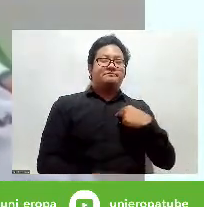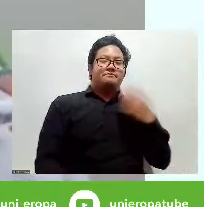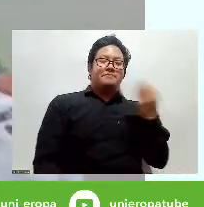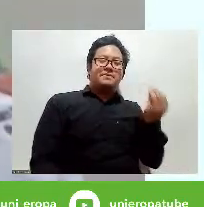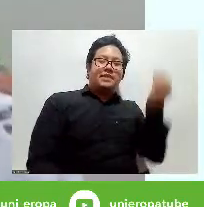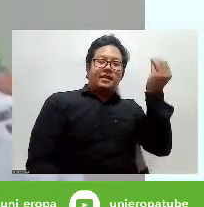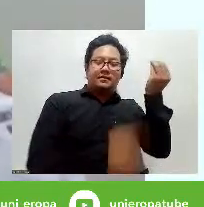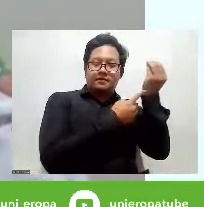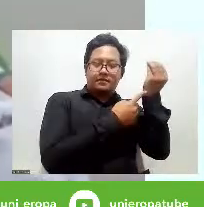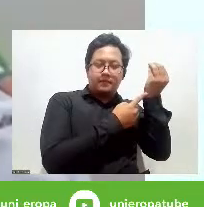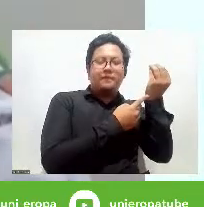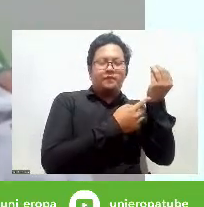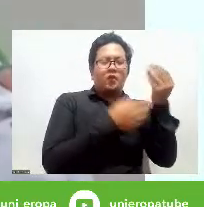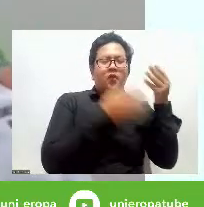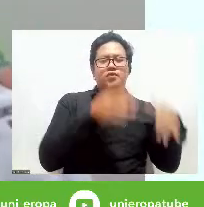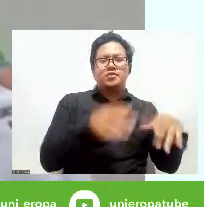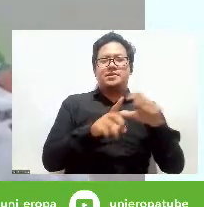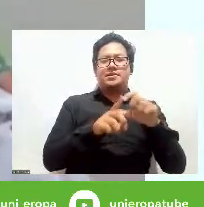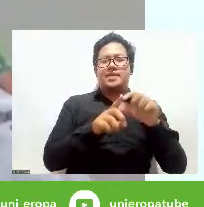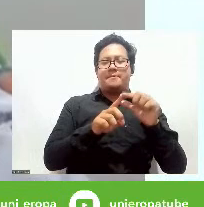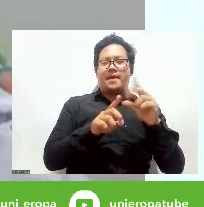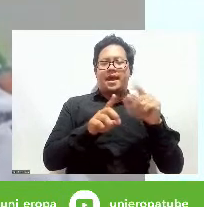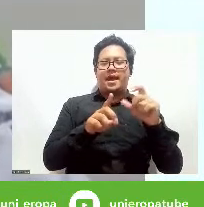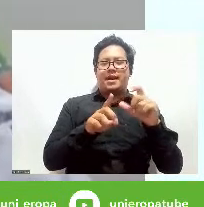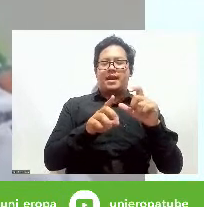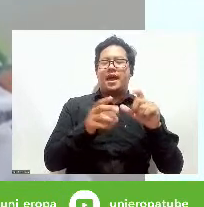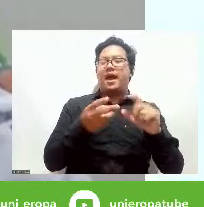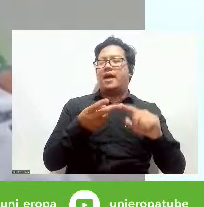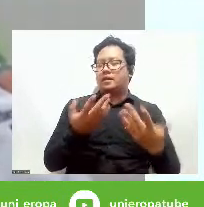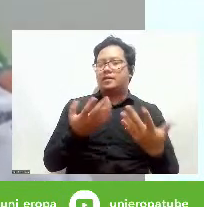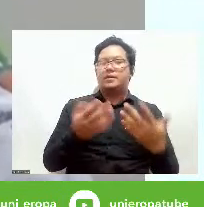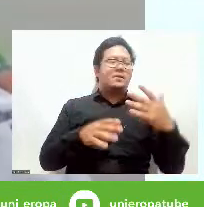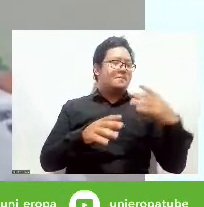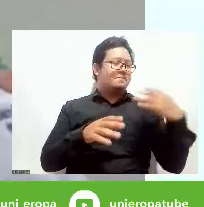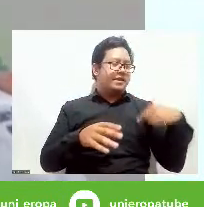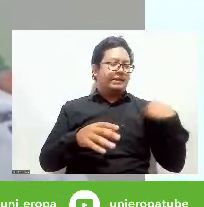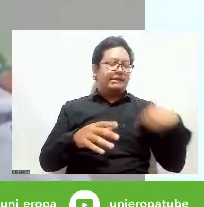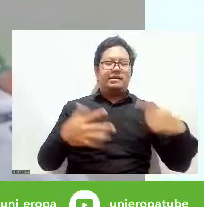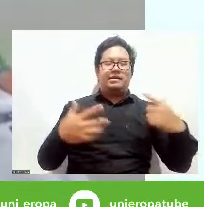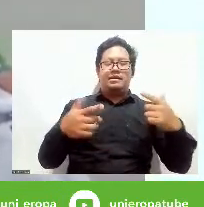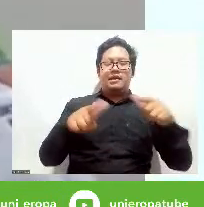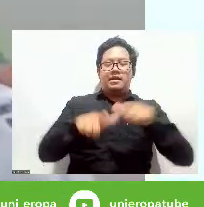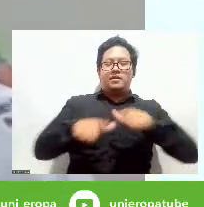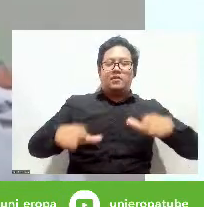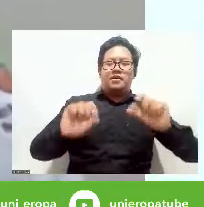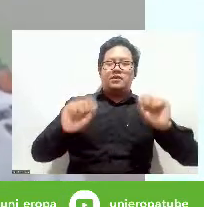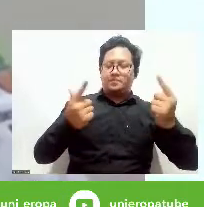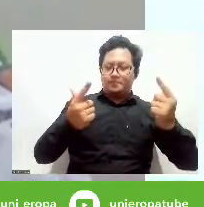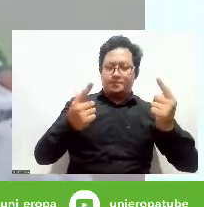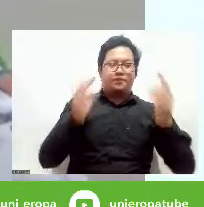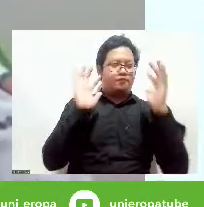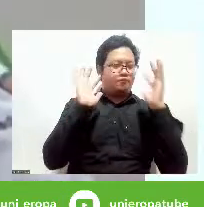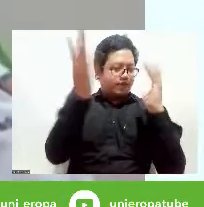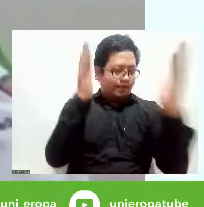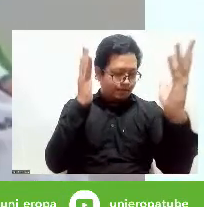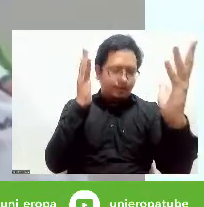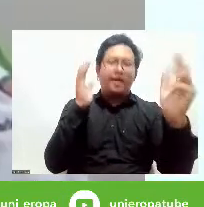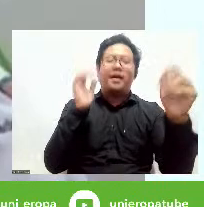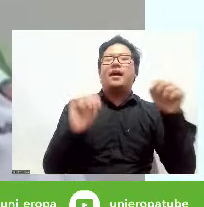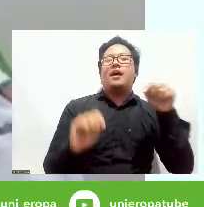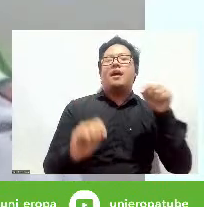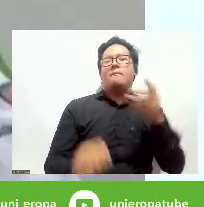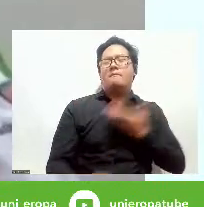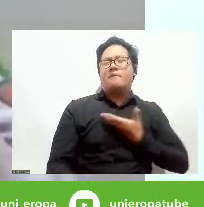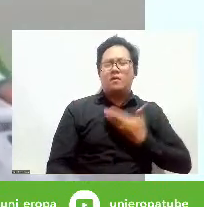game maupun dari Kementerian Lingkungan Hidup dan Kehutanan tentunya ingin mengetahui